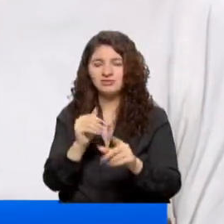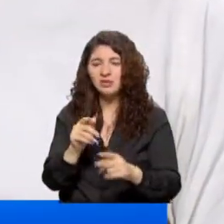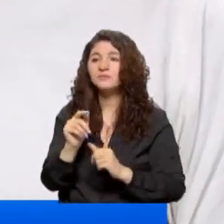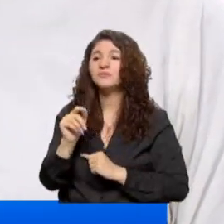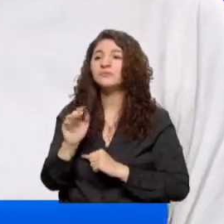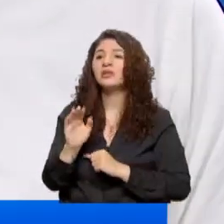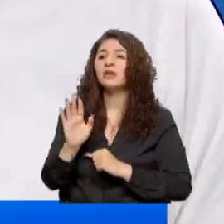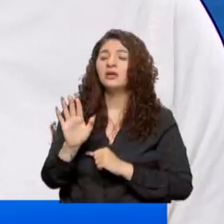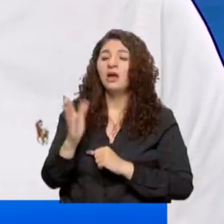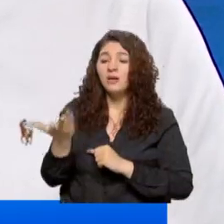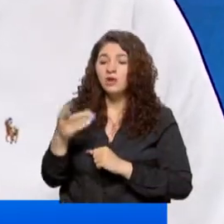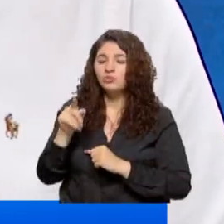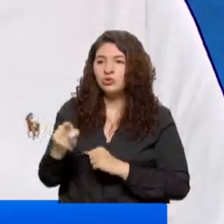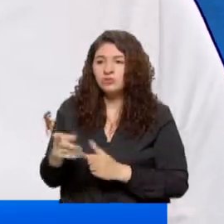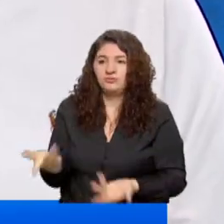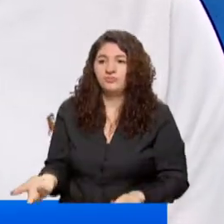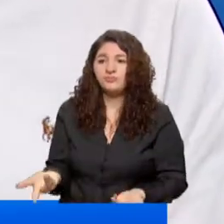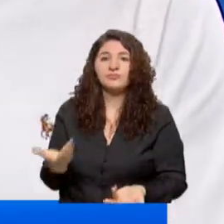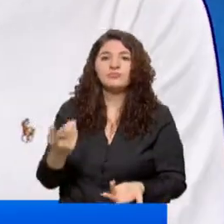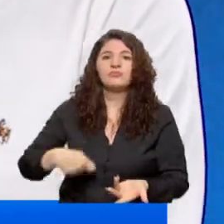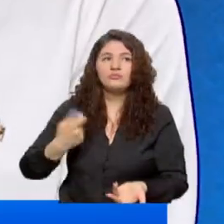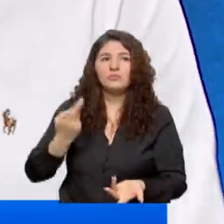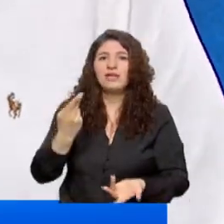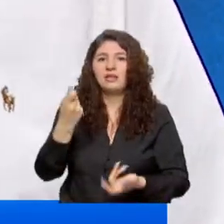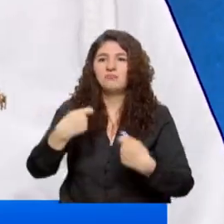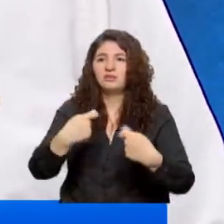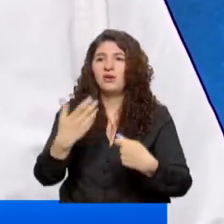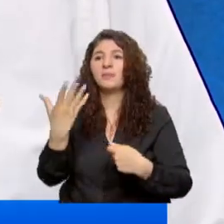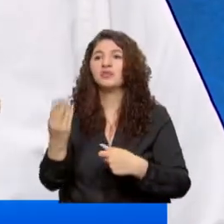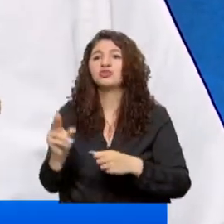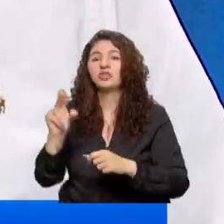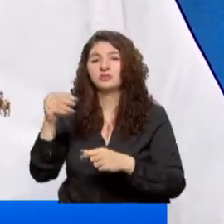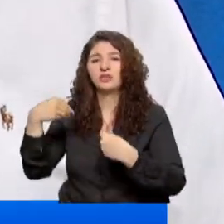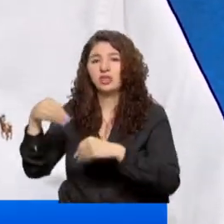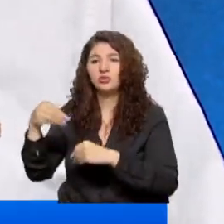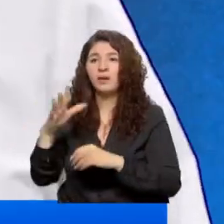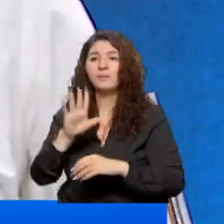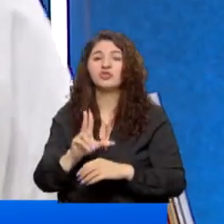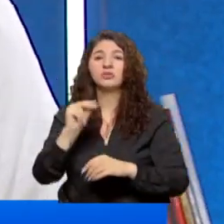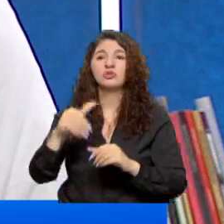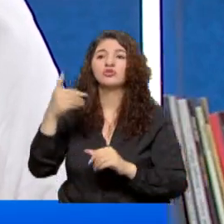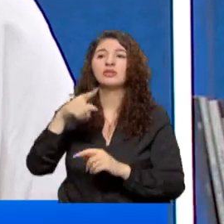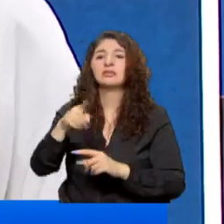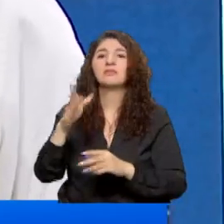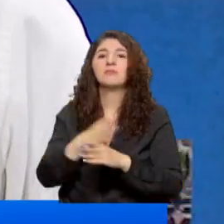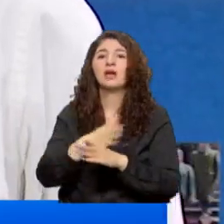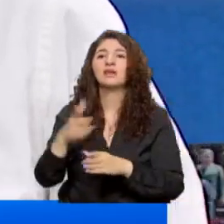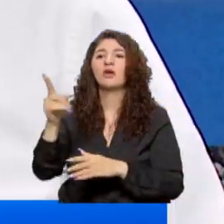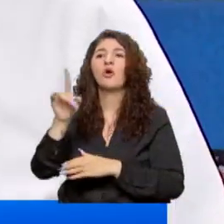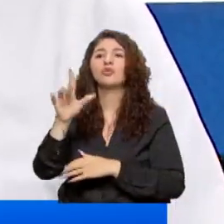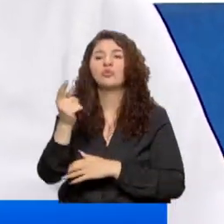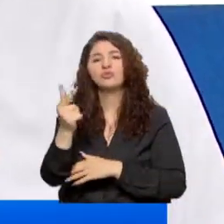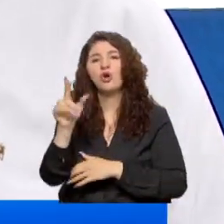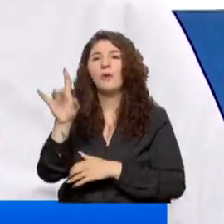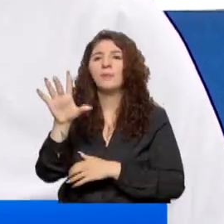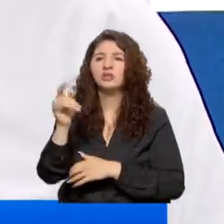için ama bunu işte atıyorum 7 lira emanetini 5 70'e satıyor 5 70'ten sonra siz markette işte